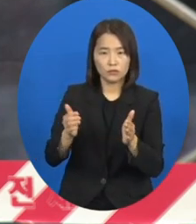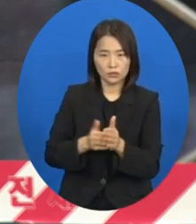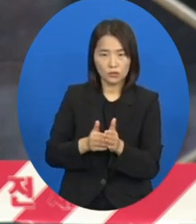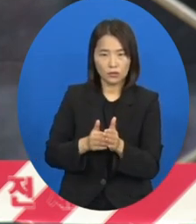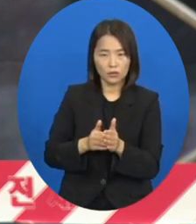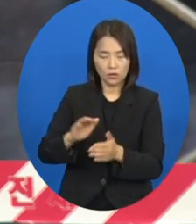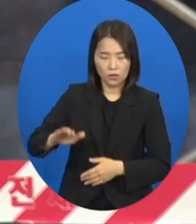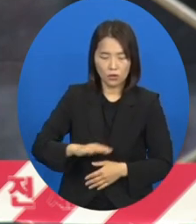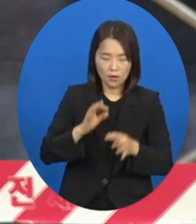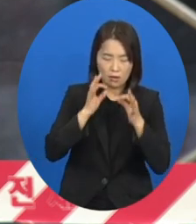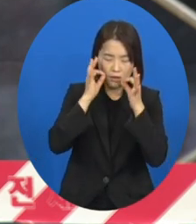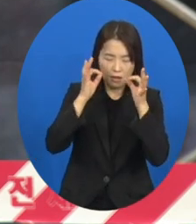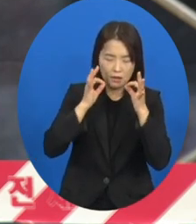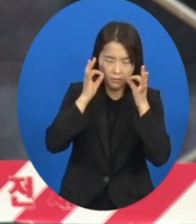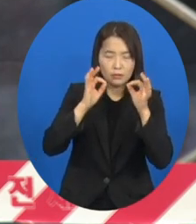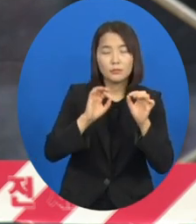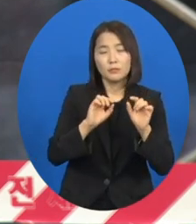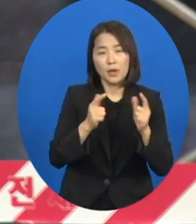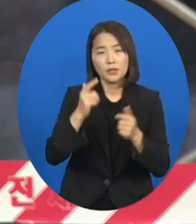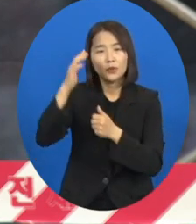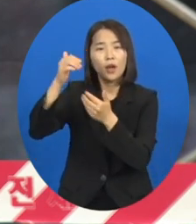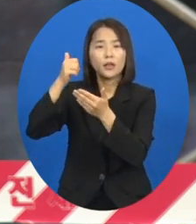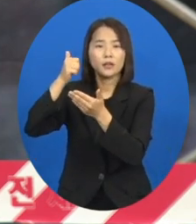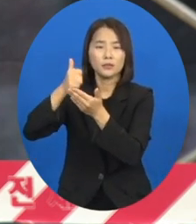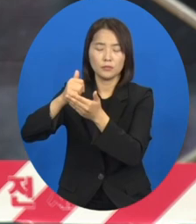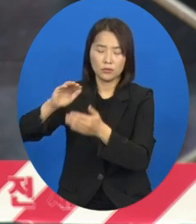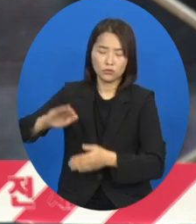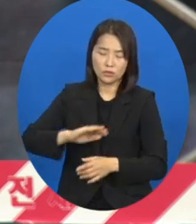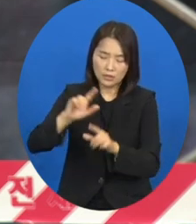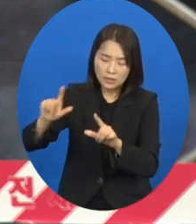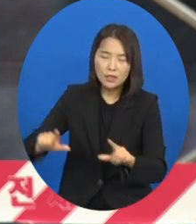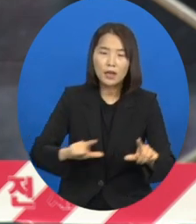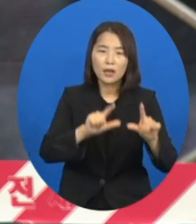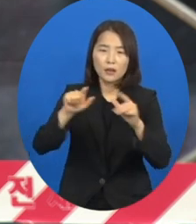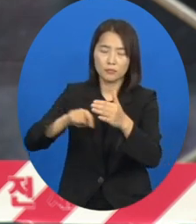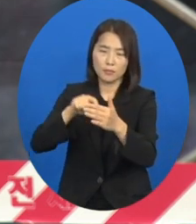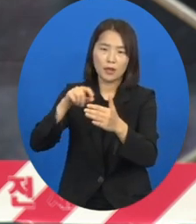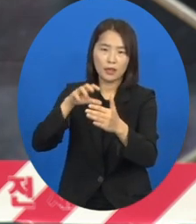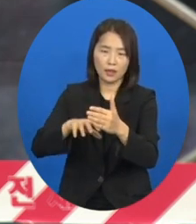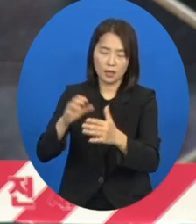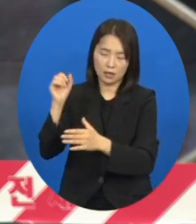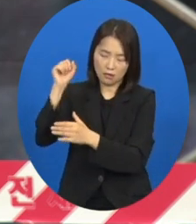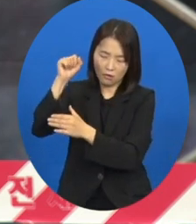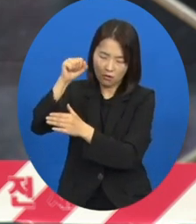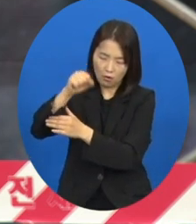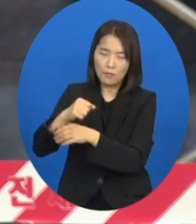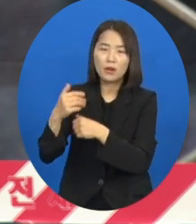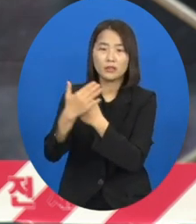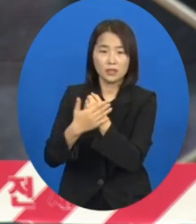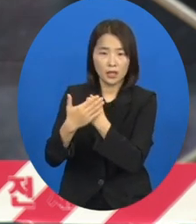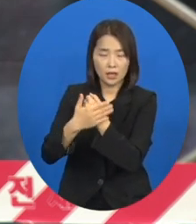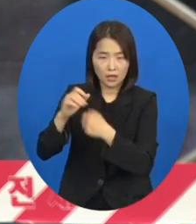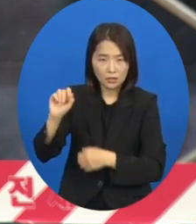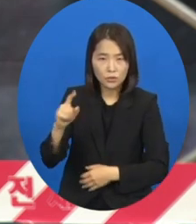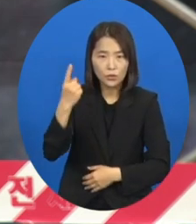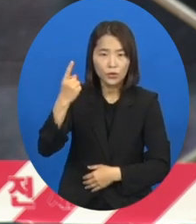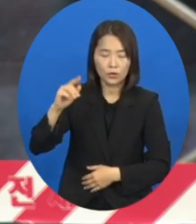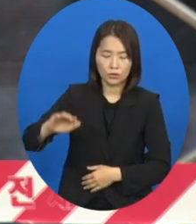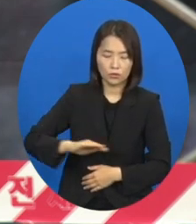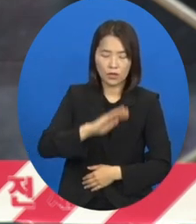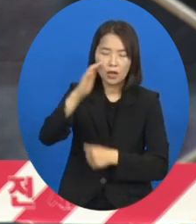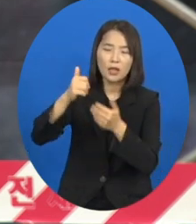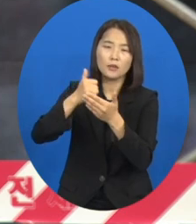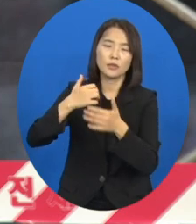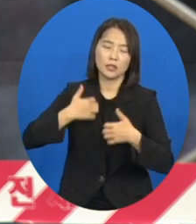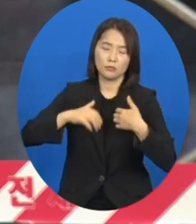우리의 애씀과 노력이 아니라 하나님께서 우리의 삶 가운데 열매 맺게 하시는 그 은혜로 말미암아 우리는 하나님의 기쁨이